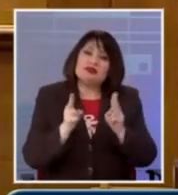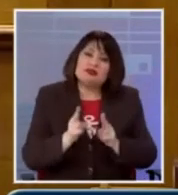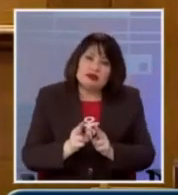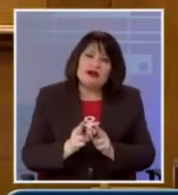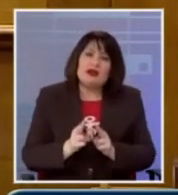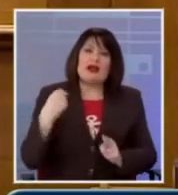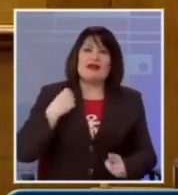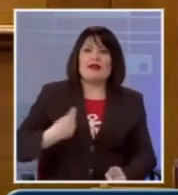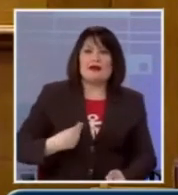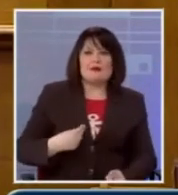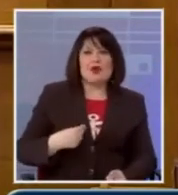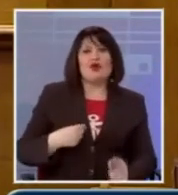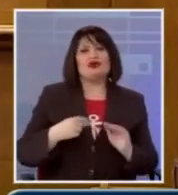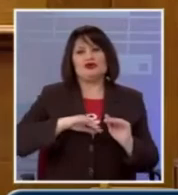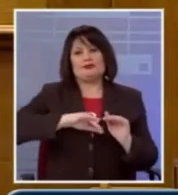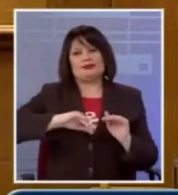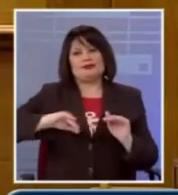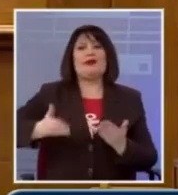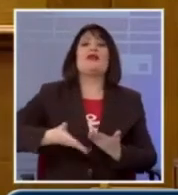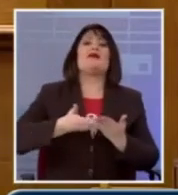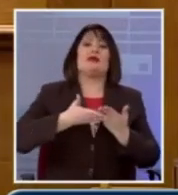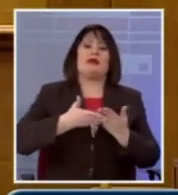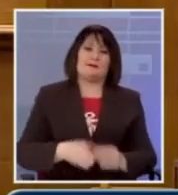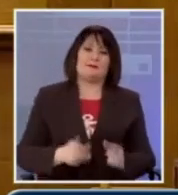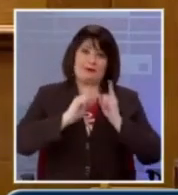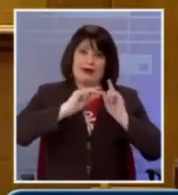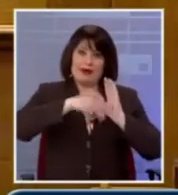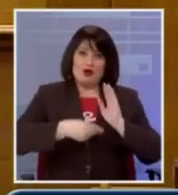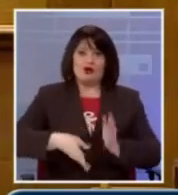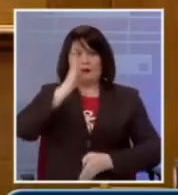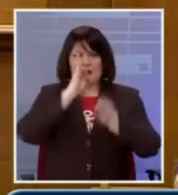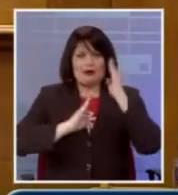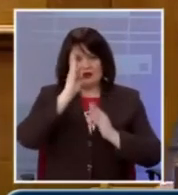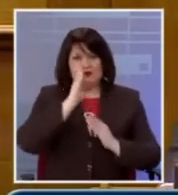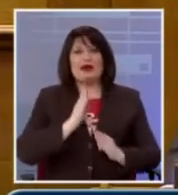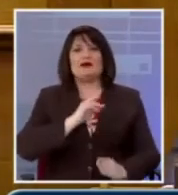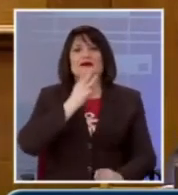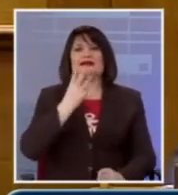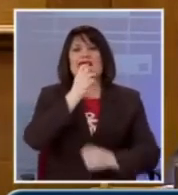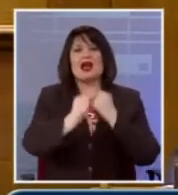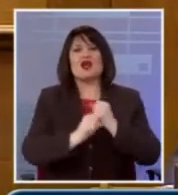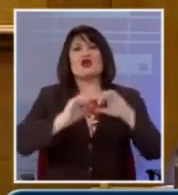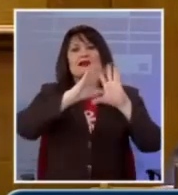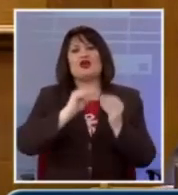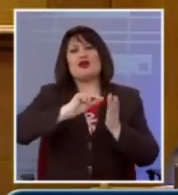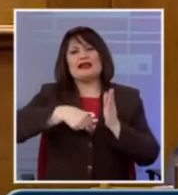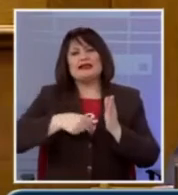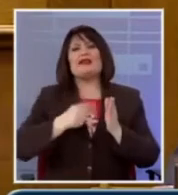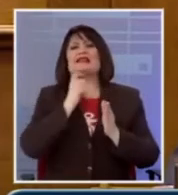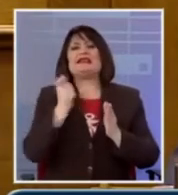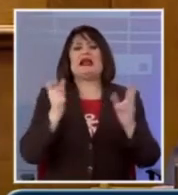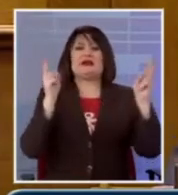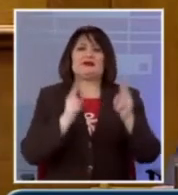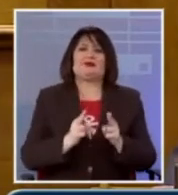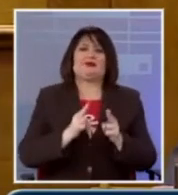καθώς το δημόσιο αποσύρεται από τη στήριξή τους. Το μνημόνιο είναι η ταπείνωση των μισθών, η κατάργηση των τριετιών και των συλλογικών συμβάσεων. Είναι